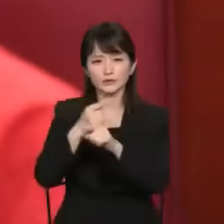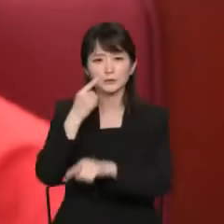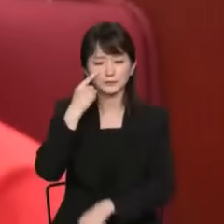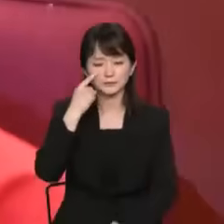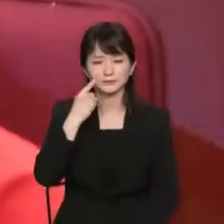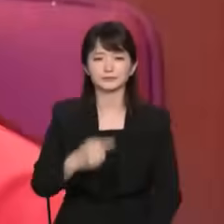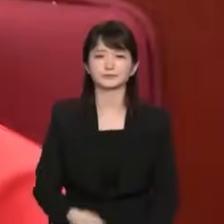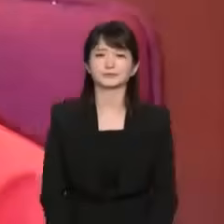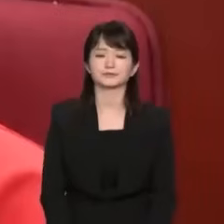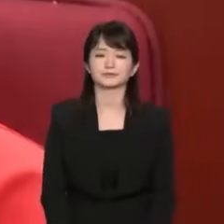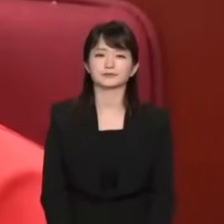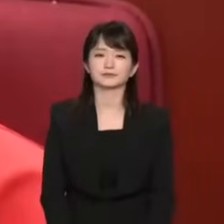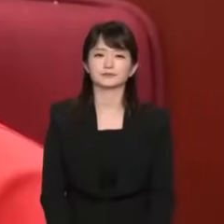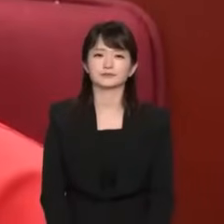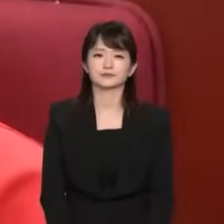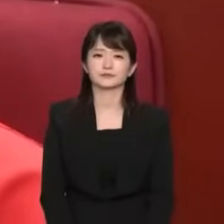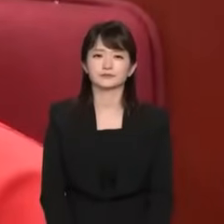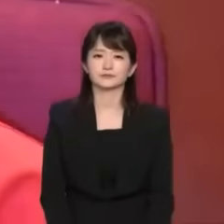JTBC 윤세민입니다.